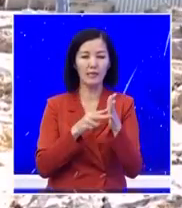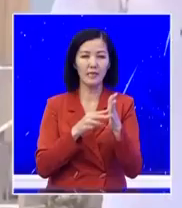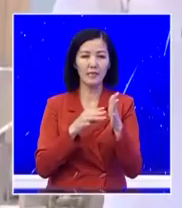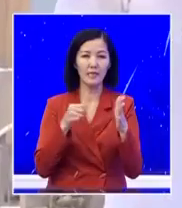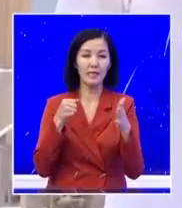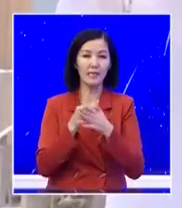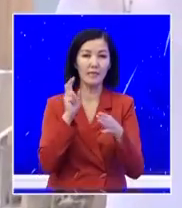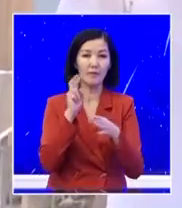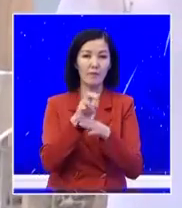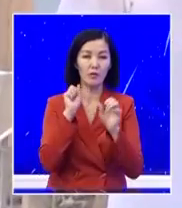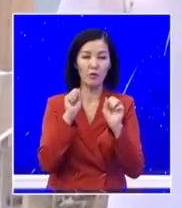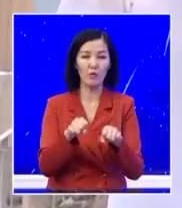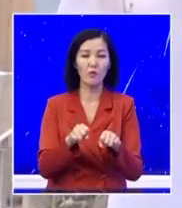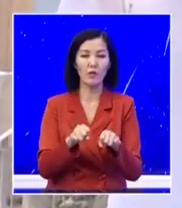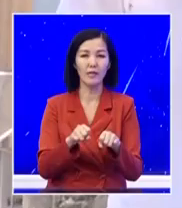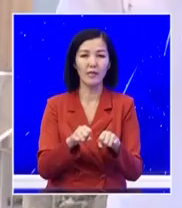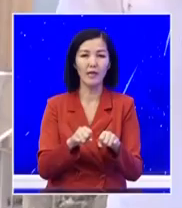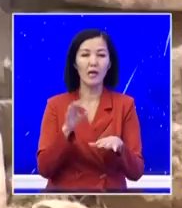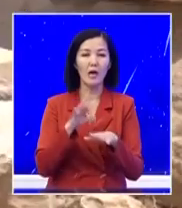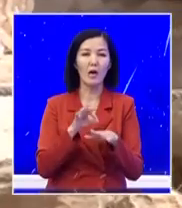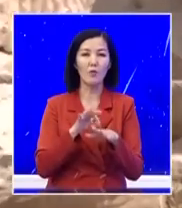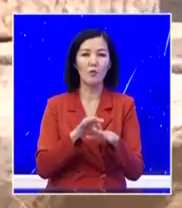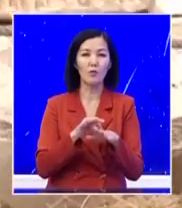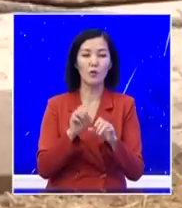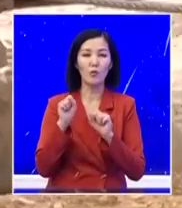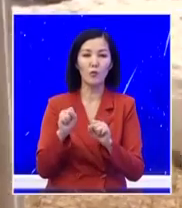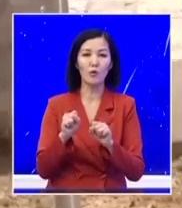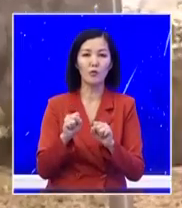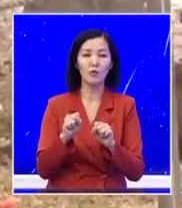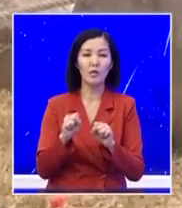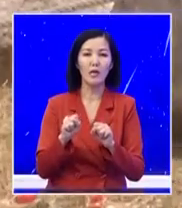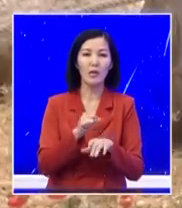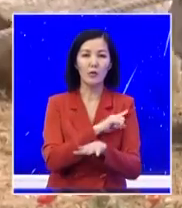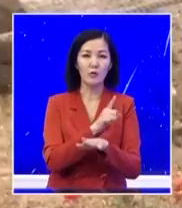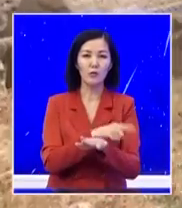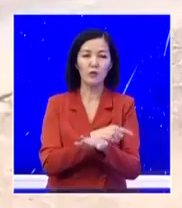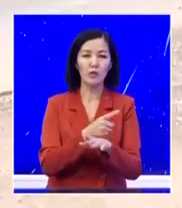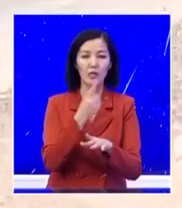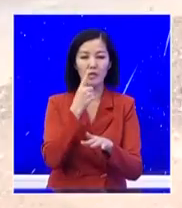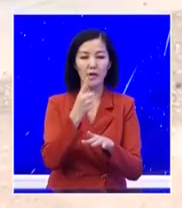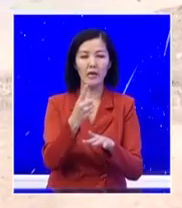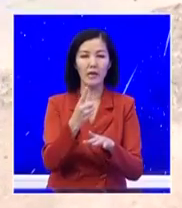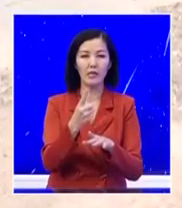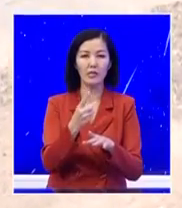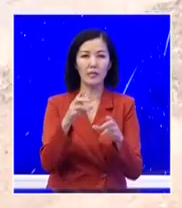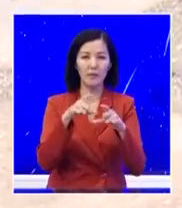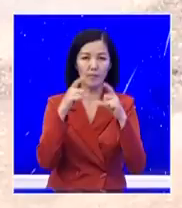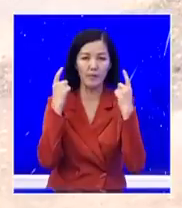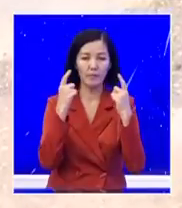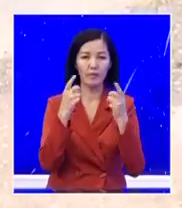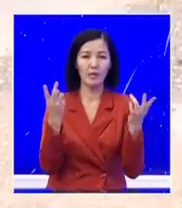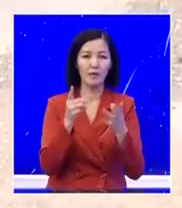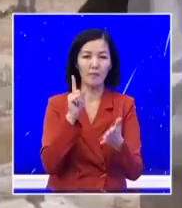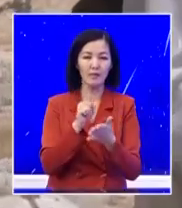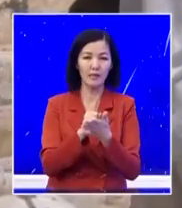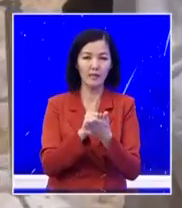тамашалай алады. Адамдардың дертті жұқтырмасы үшін сақтық шаралары күшейтілген. Меймандар әлеуметтік арақашықтықты сақтап, беттеріне маска тағып жүруі